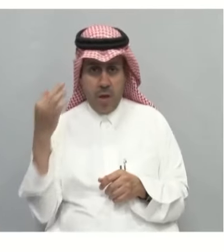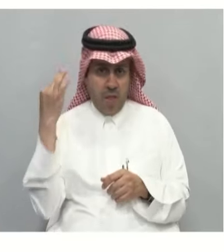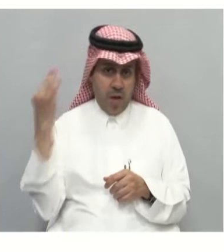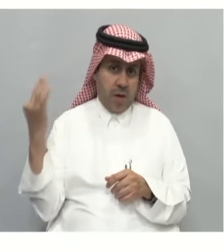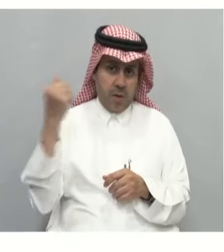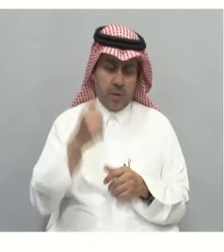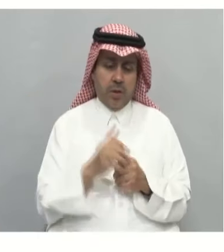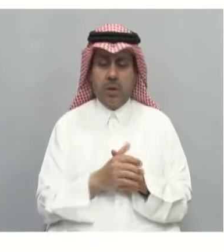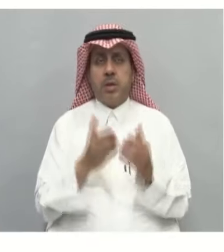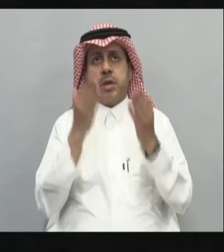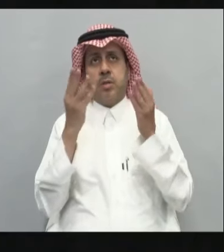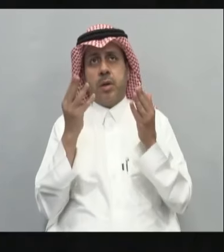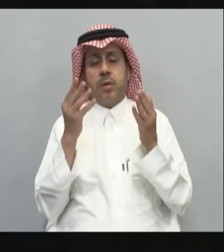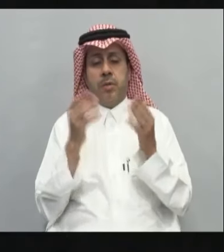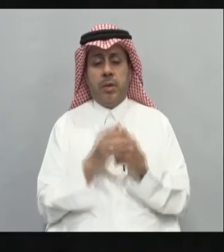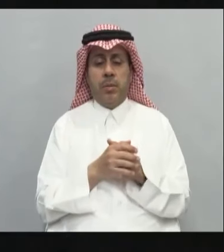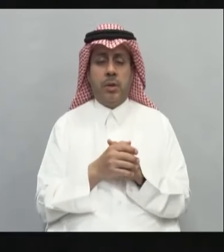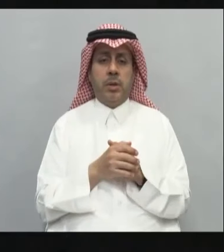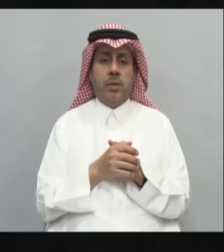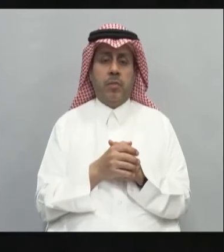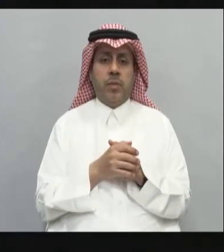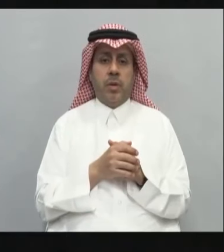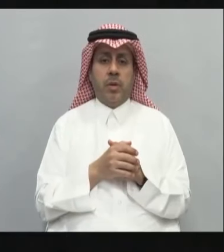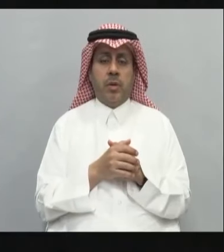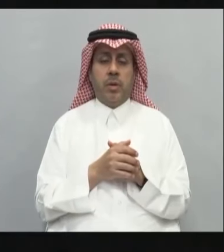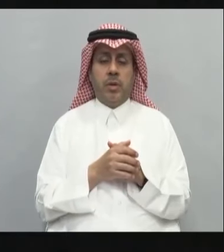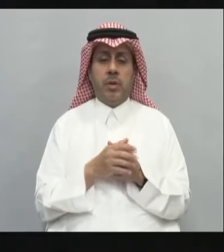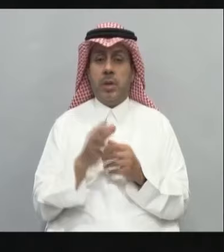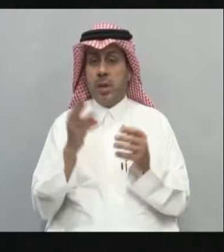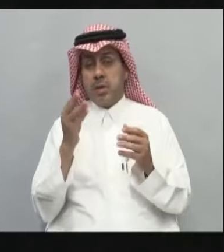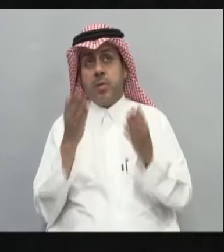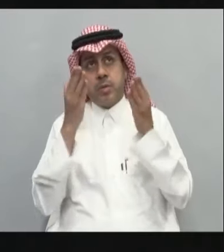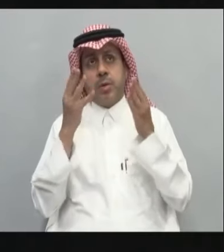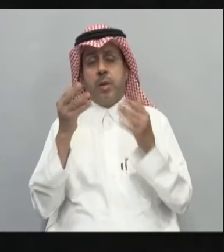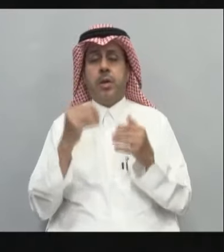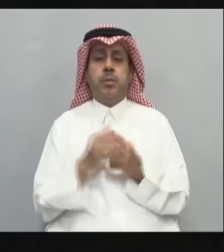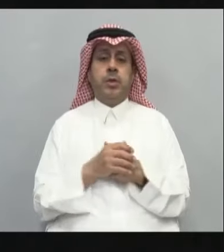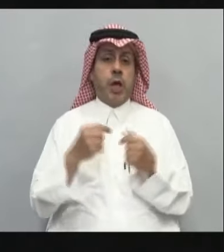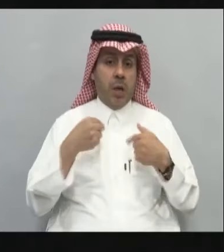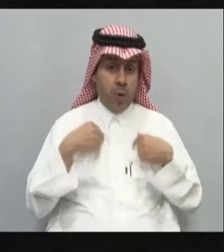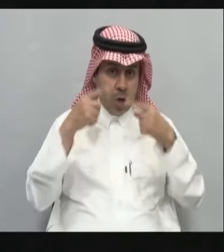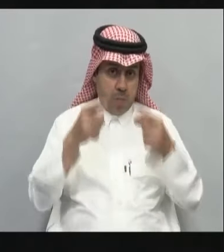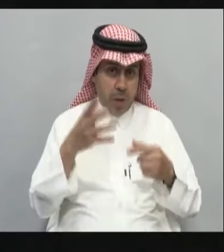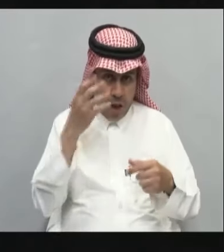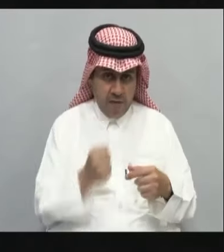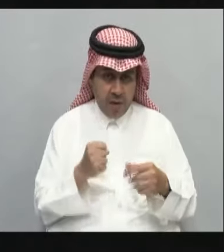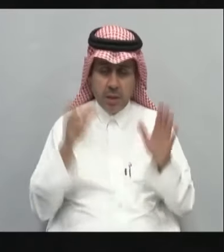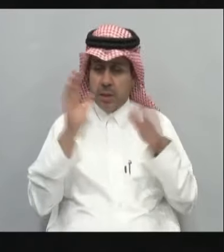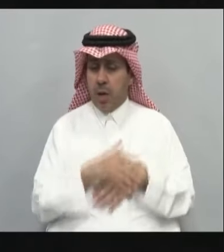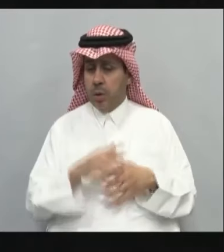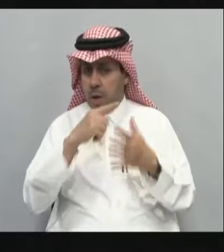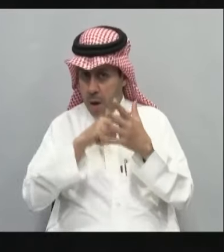و60 نسال الله جل وعلا ابناء الطلاب بنات الطالبات ان يجعلنا من المحافظين على اداء